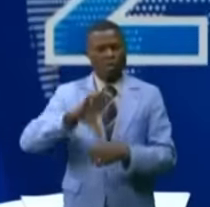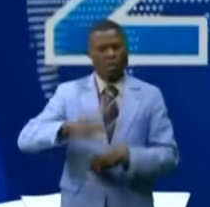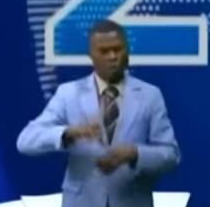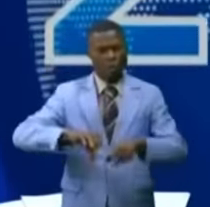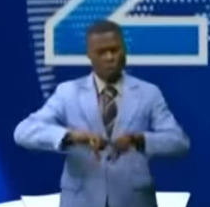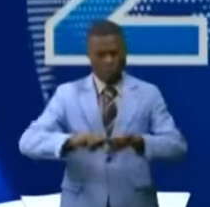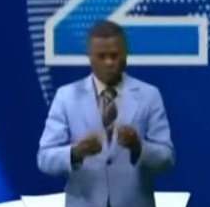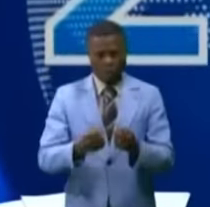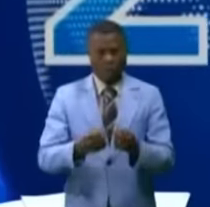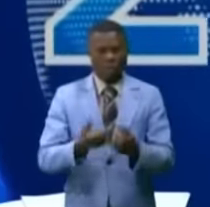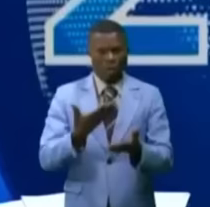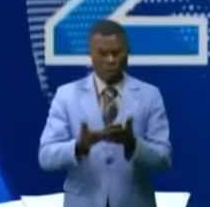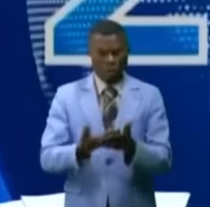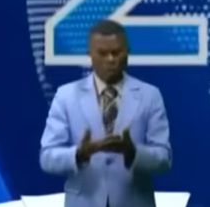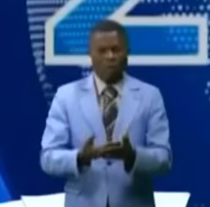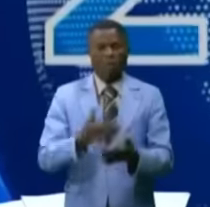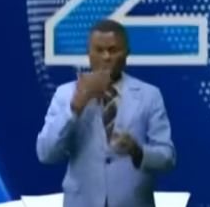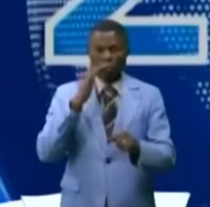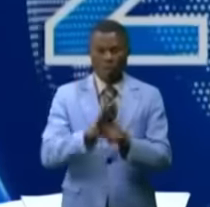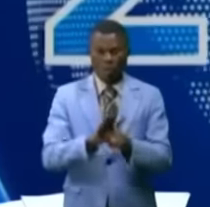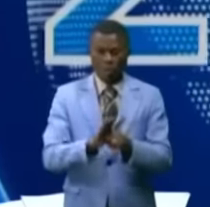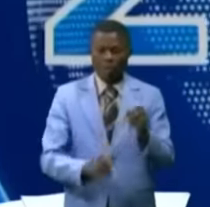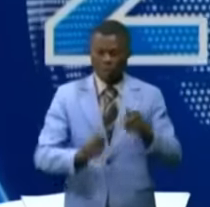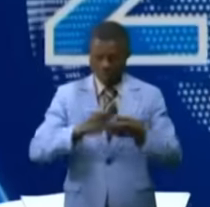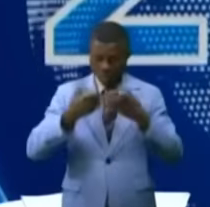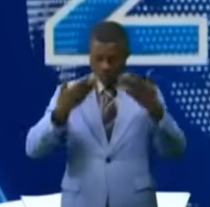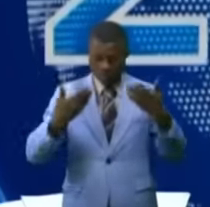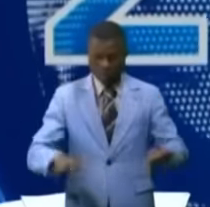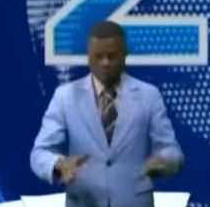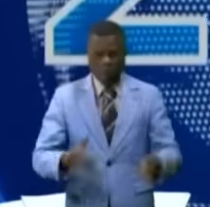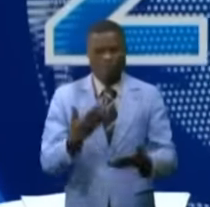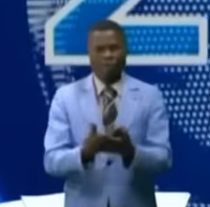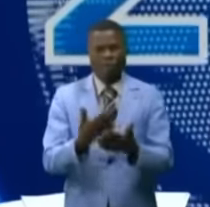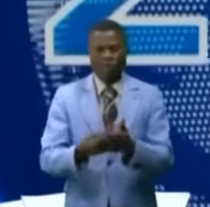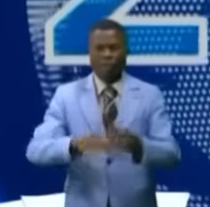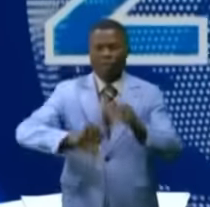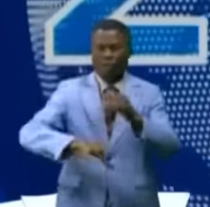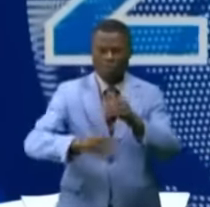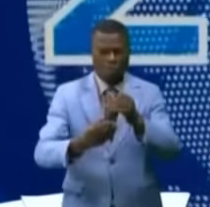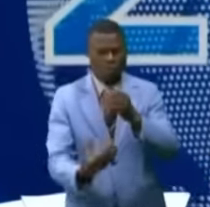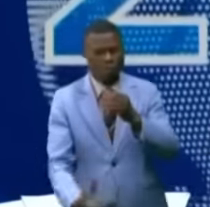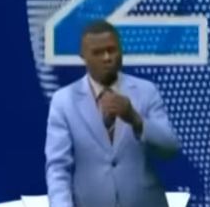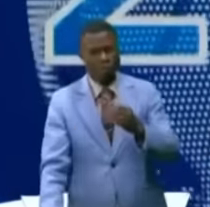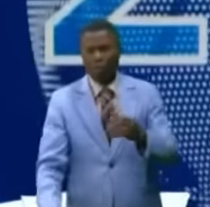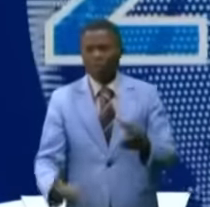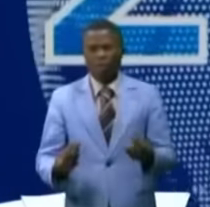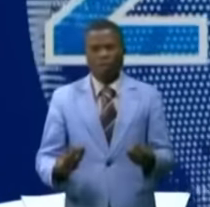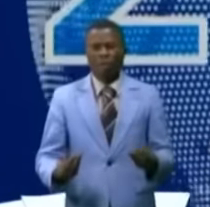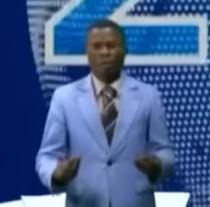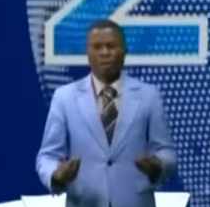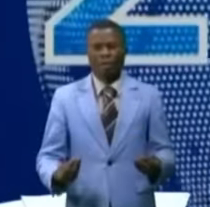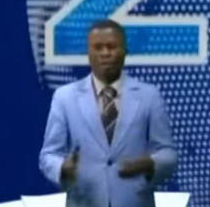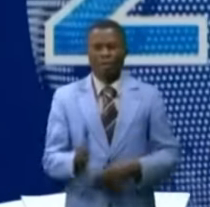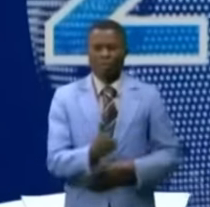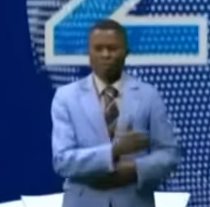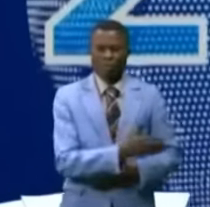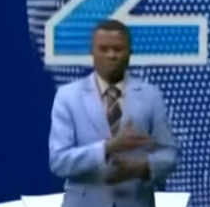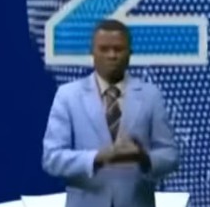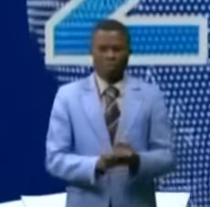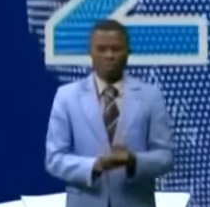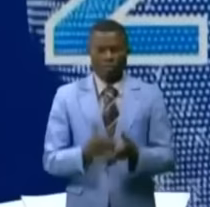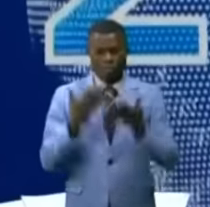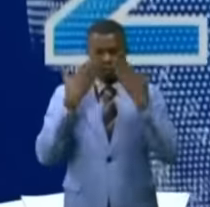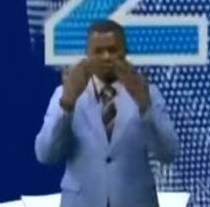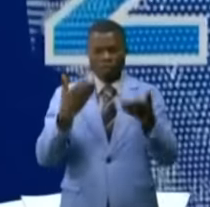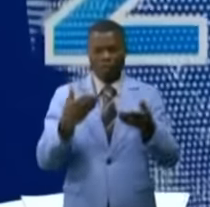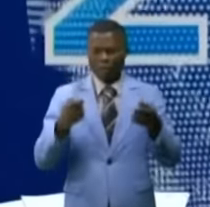à ses interventions. Elle les rassure du rétablissement de la desserte dès la fin des travaux.